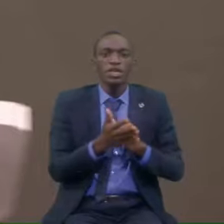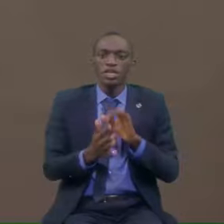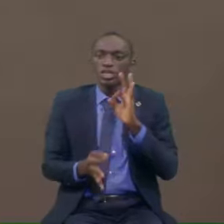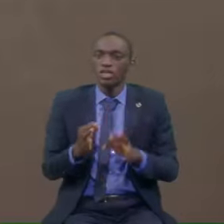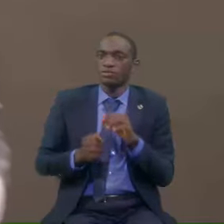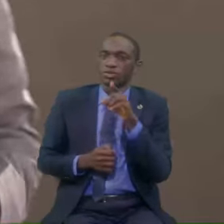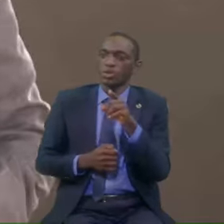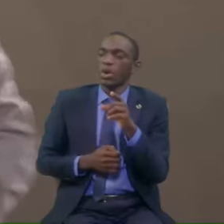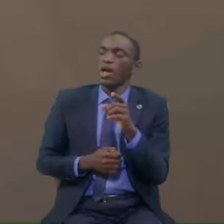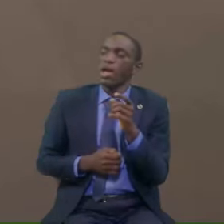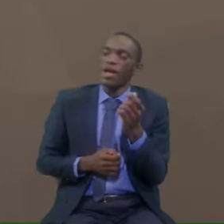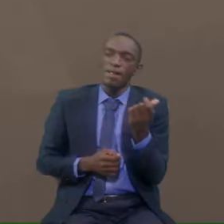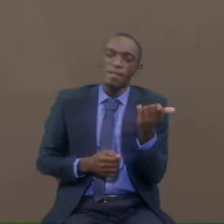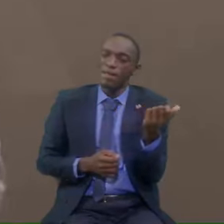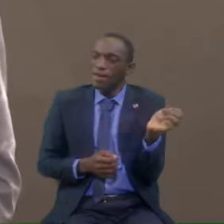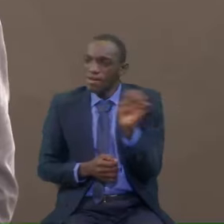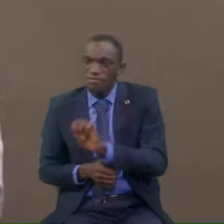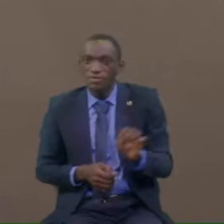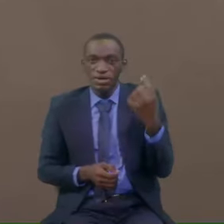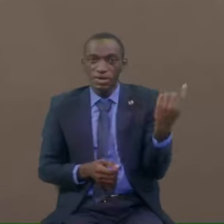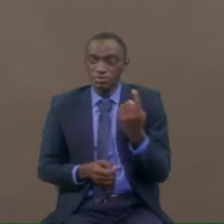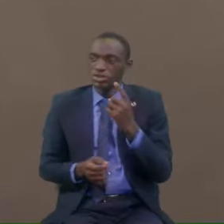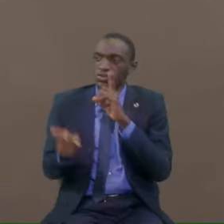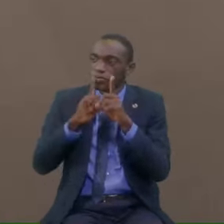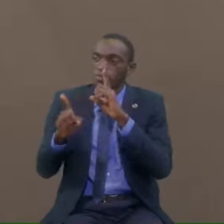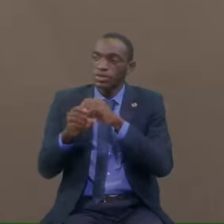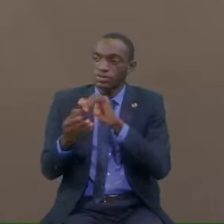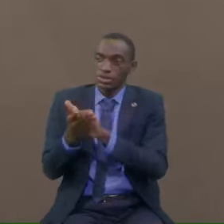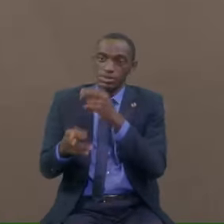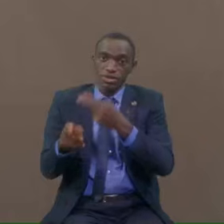nom. Vous voyez ce qui va arriver.